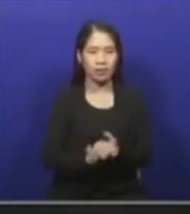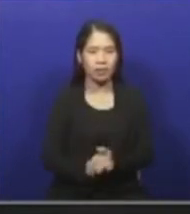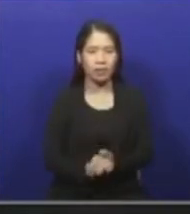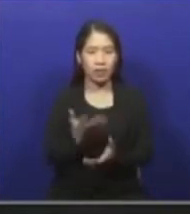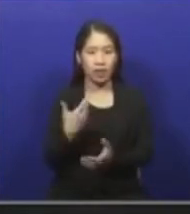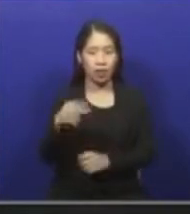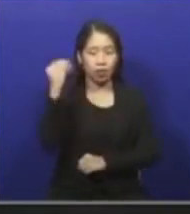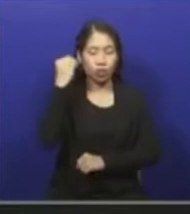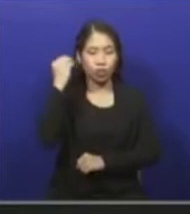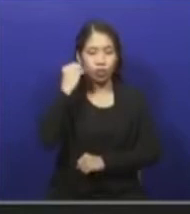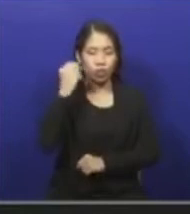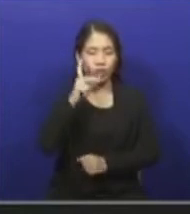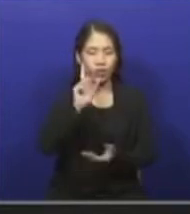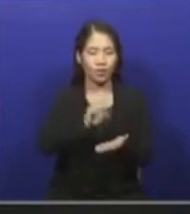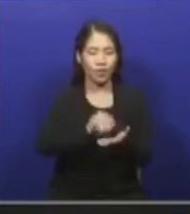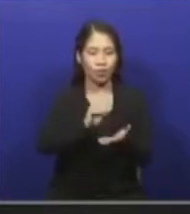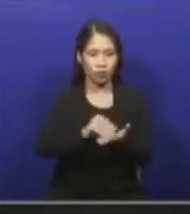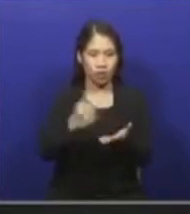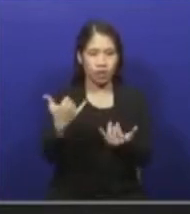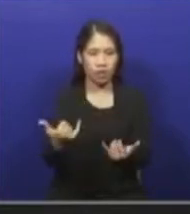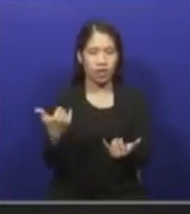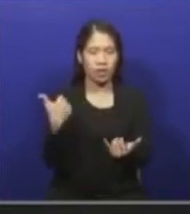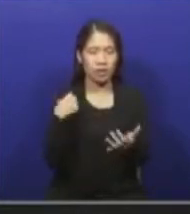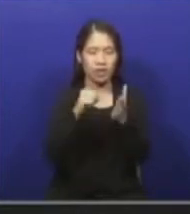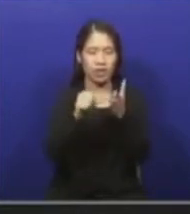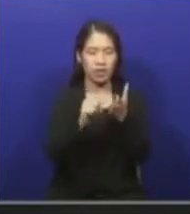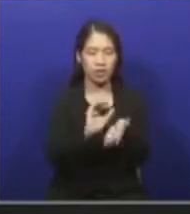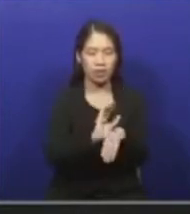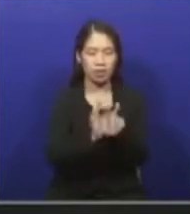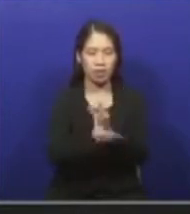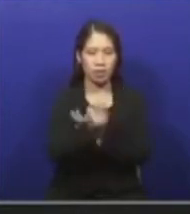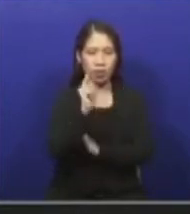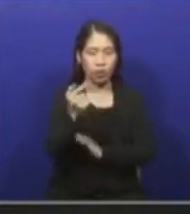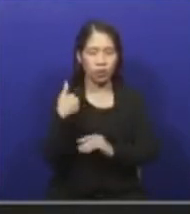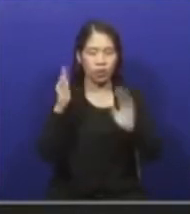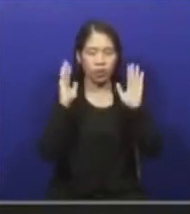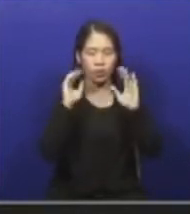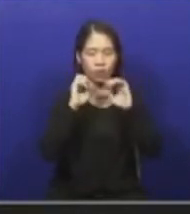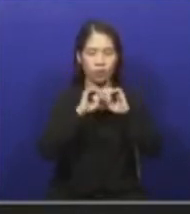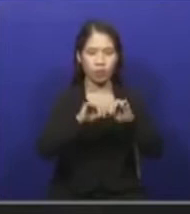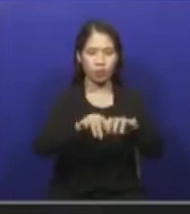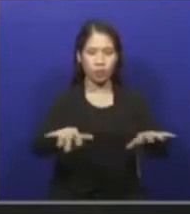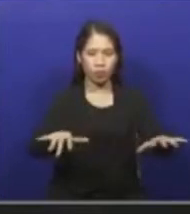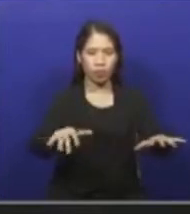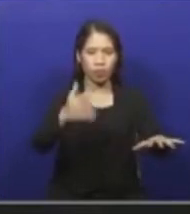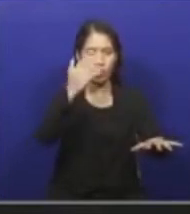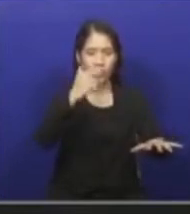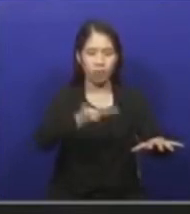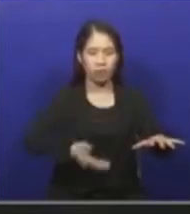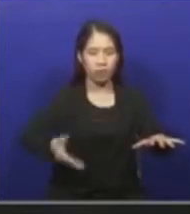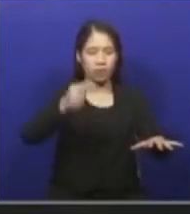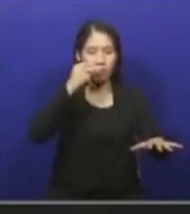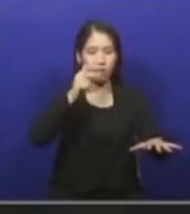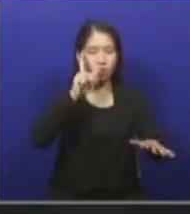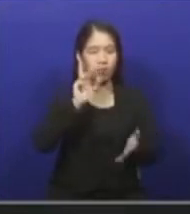ทุกๆครั้งที่ข้อมูล1บันทึกนั้นมีการแก้ไขเปลี่ยนแปลงจะต้องมีการเผยแพร่การเปลี่ยนแปลงเพื่อสำแดงทุกส่วนของ